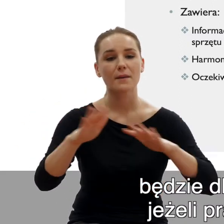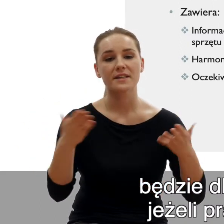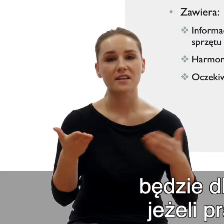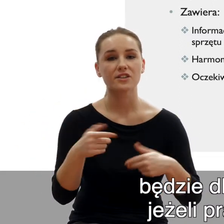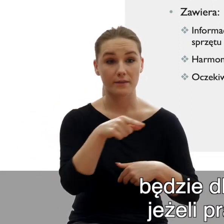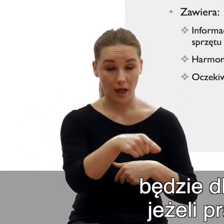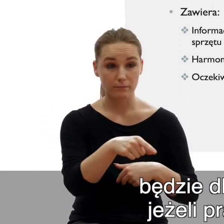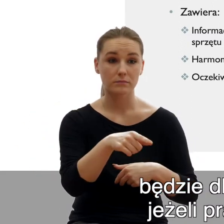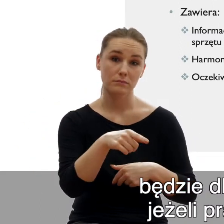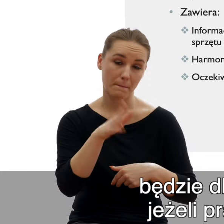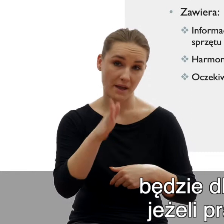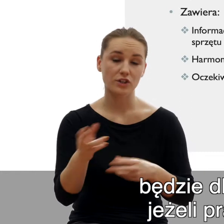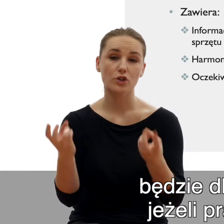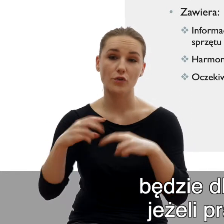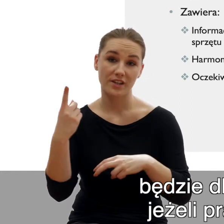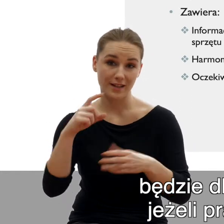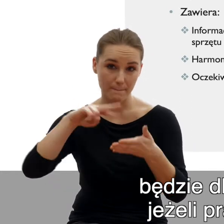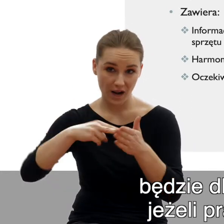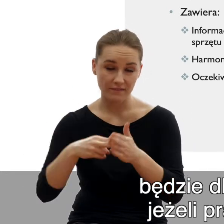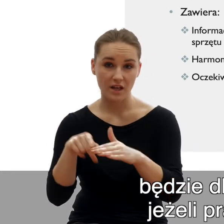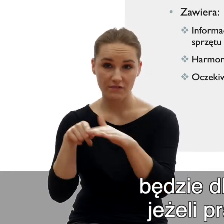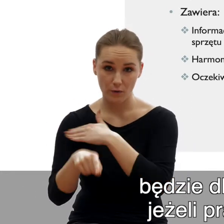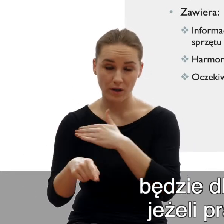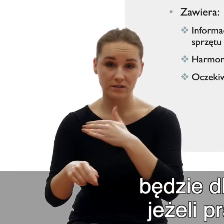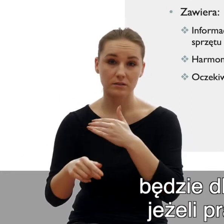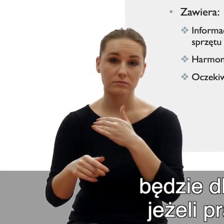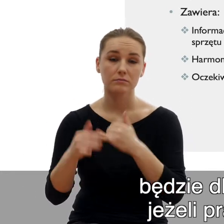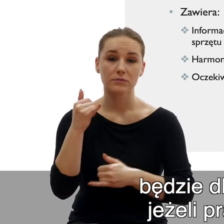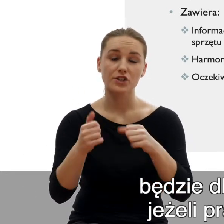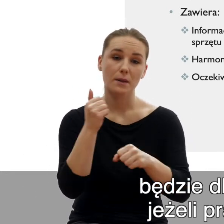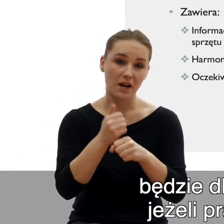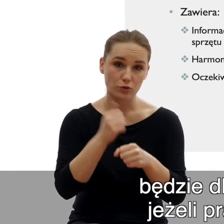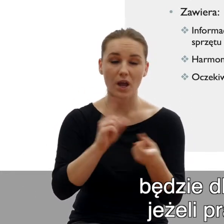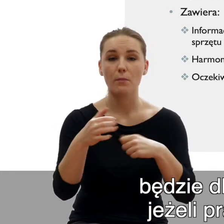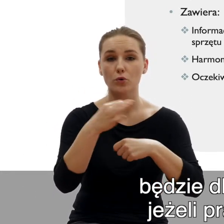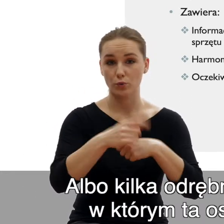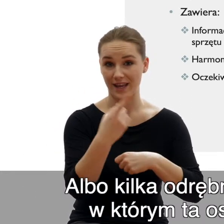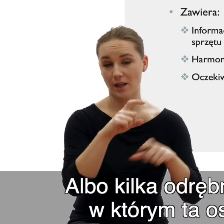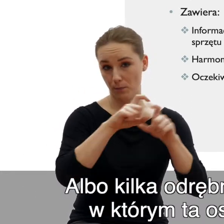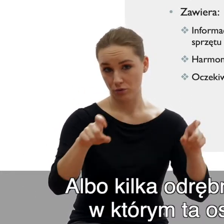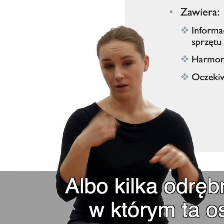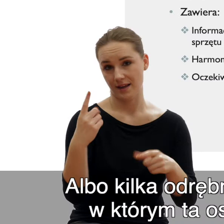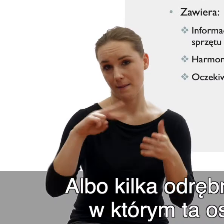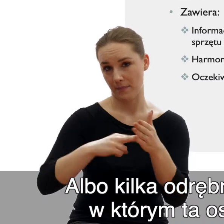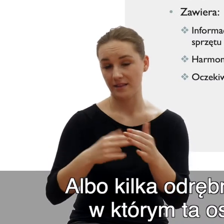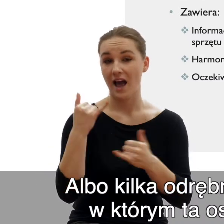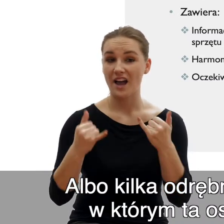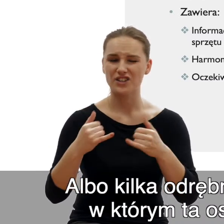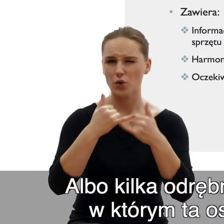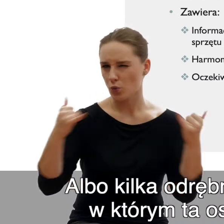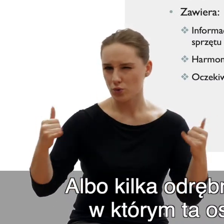dla niej tworzony jeden plan ewakuacji, jeżeli pracuje lub studiuje w jednym budynku, albo kilka odrębnych